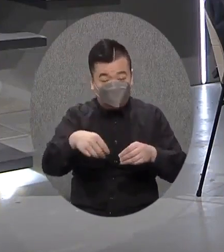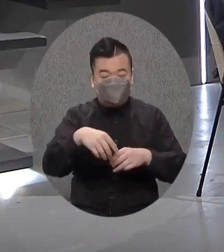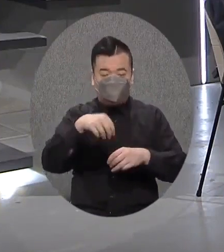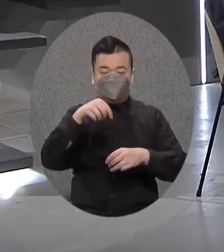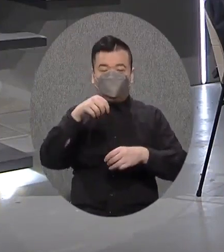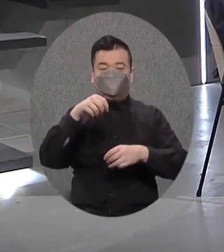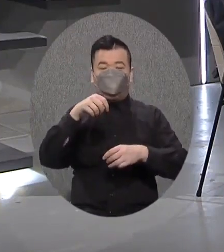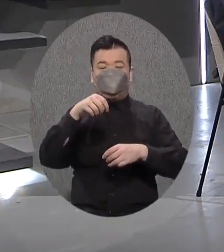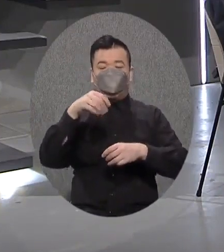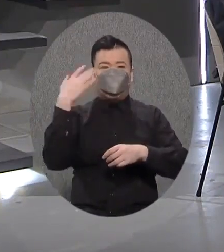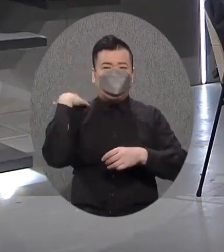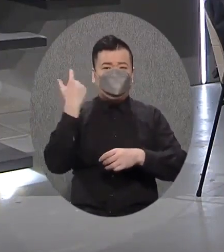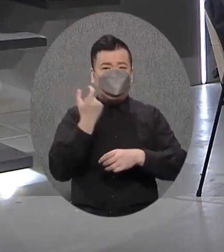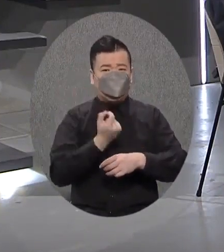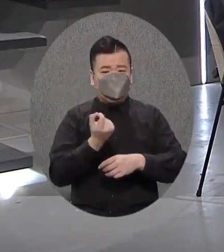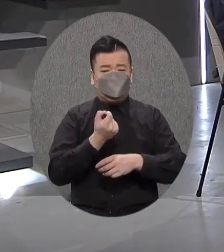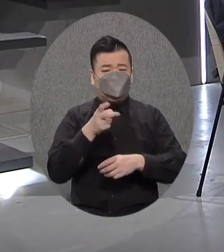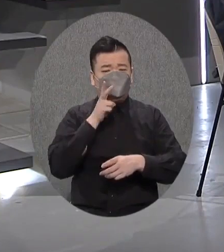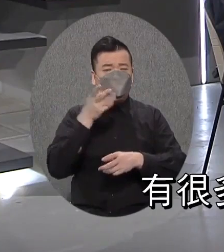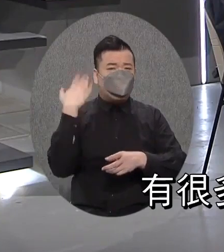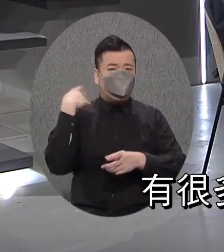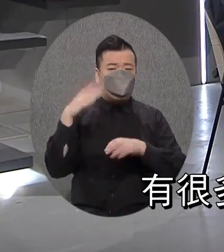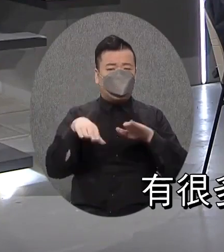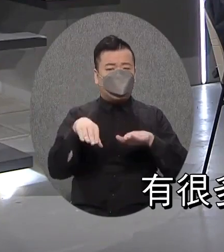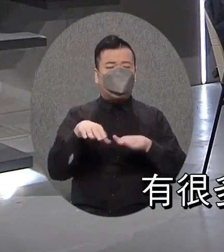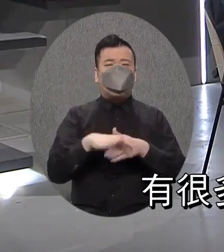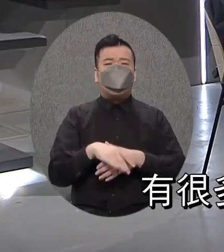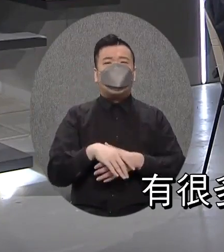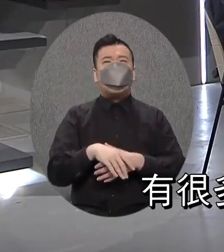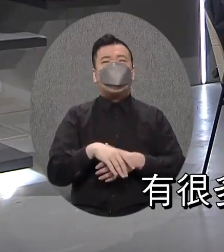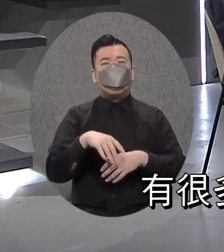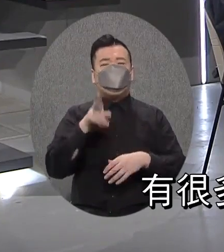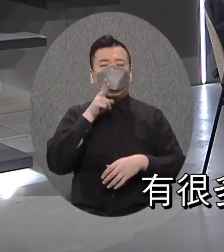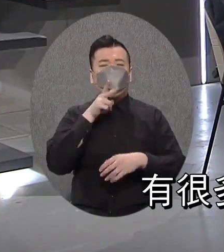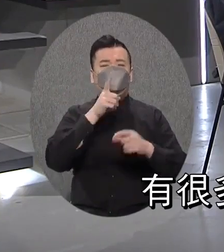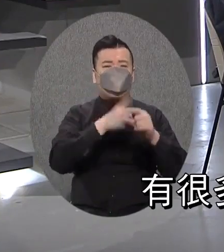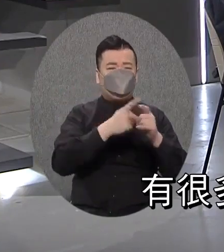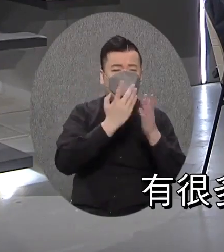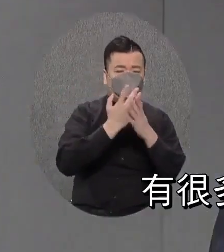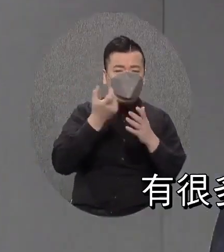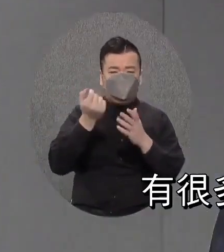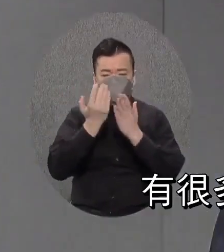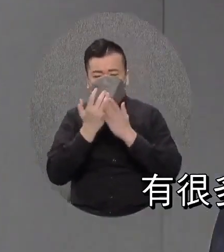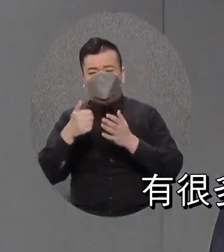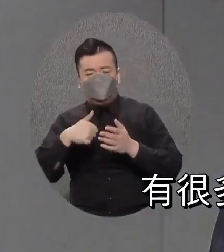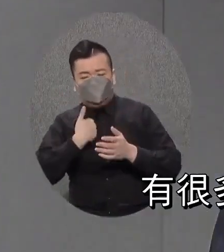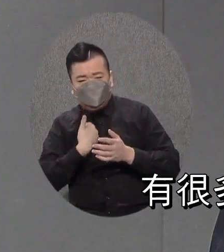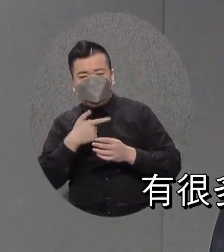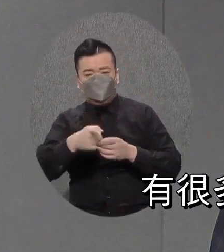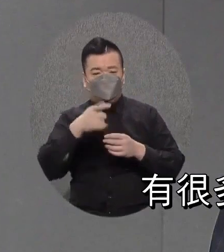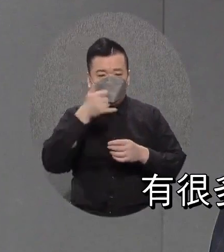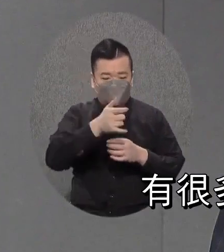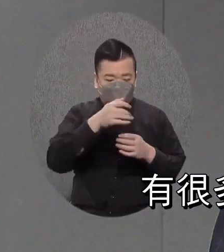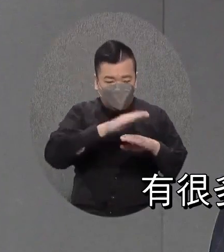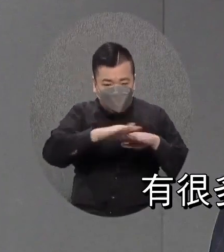就近年嚟咧亦都係好似以往一樣啦，都好多係譬如中小學嘅美術老師啦，咁佢哋參與咗呢